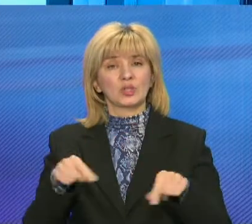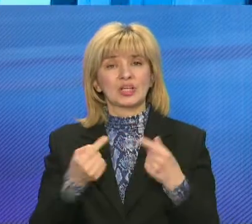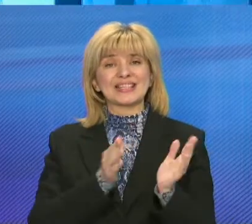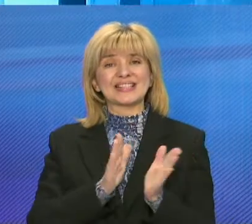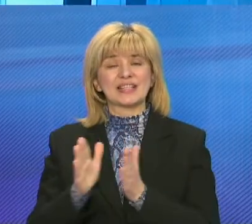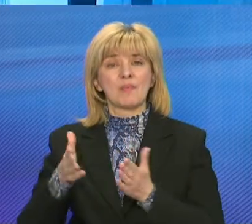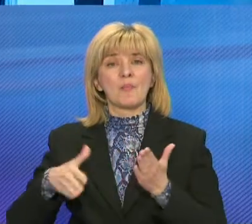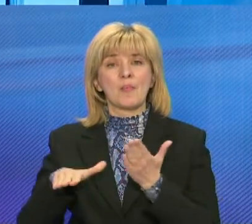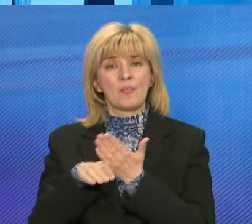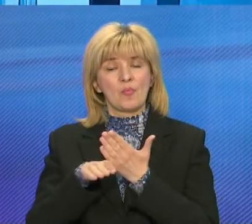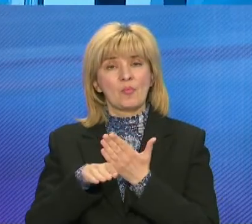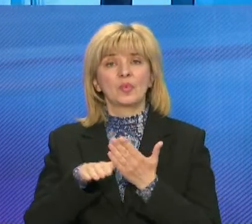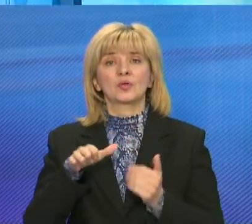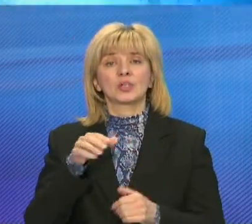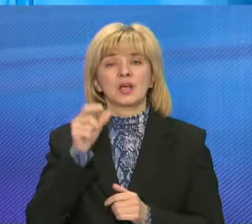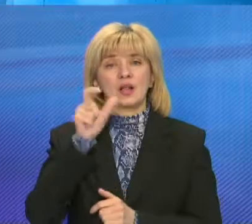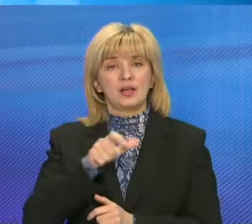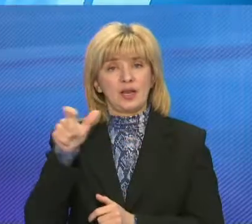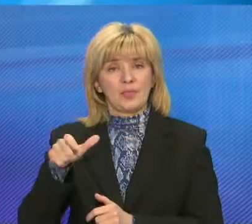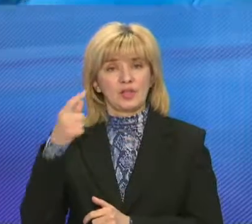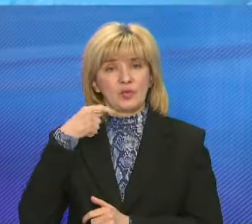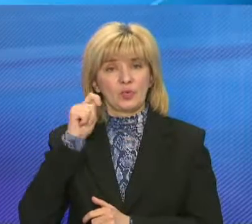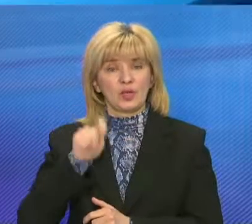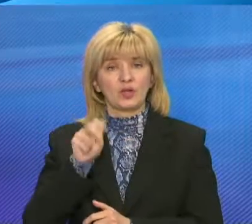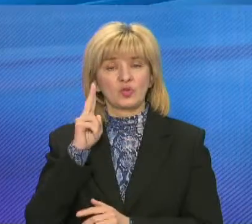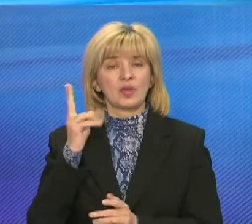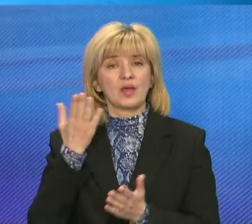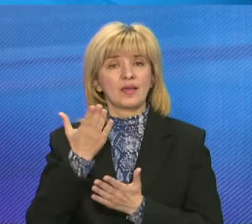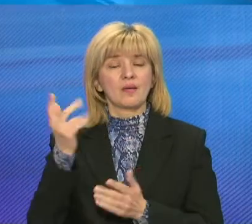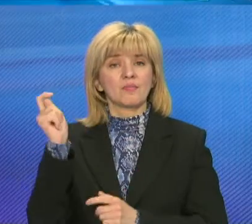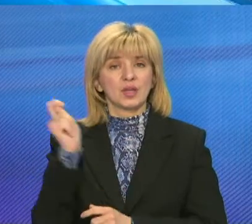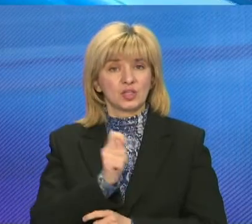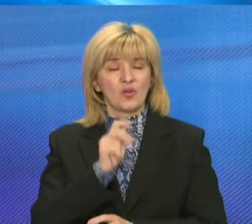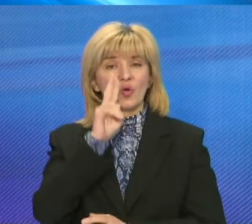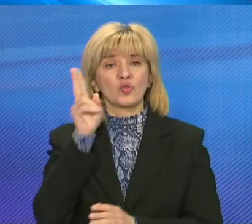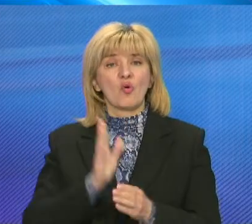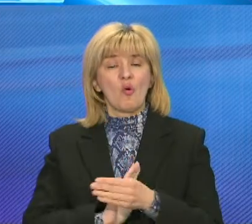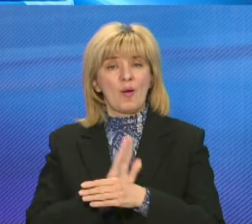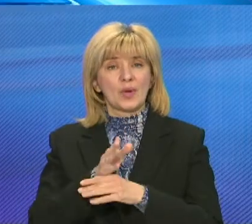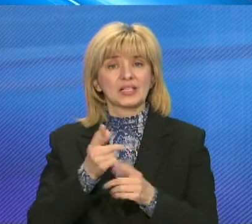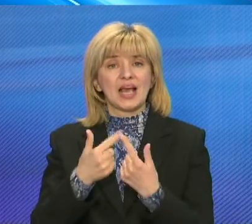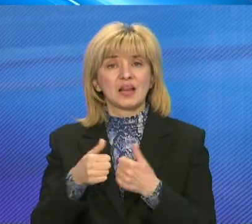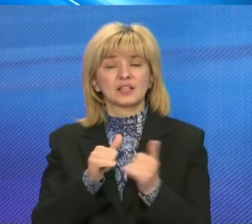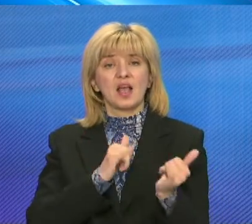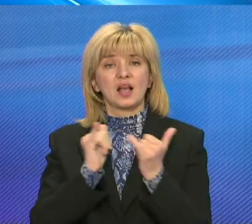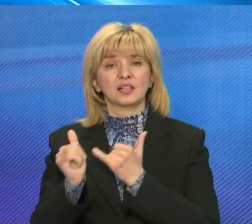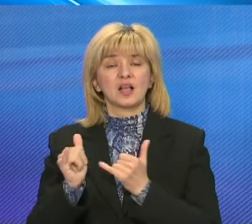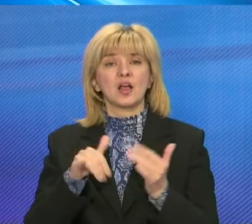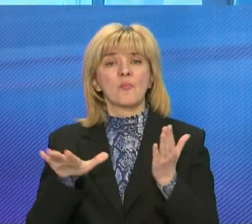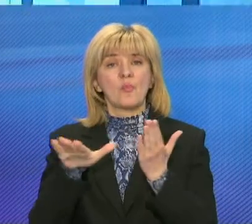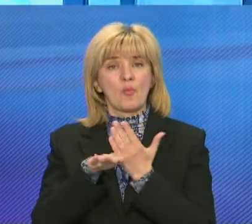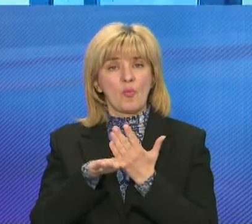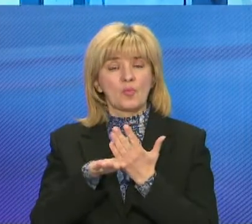Украіны, якія прыбываюць у нашу краіну. Усім, хто звярнуўся, арганізацыя аказала гуманітарную дапамогу і падтрымку, у тым